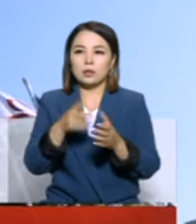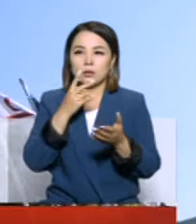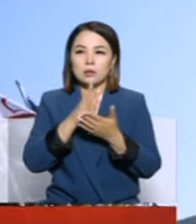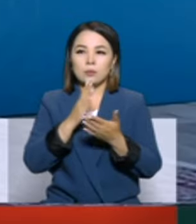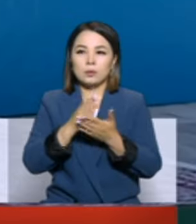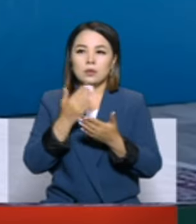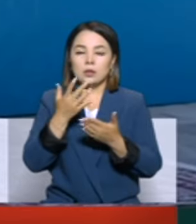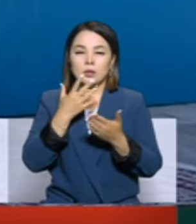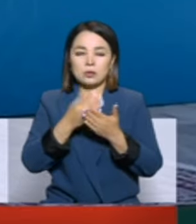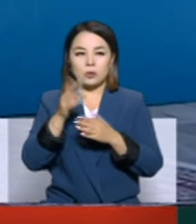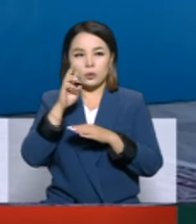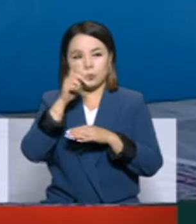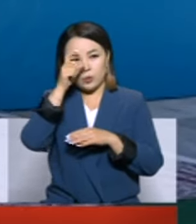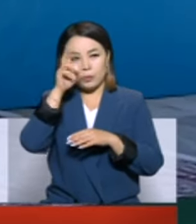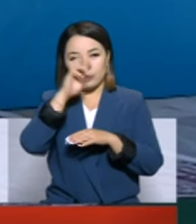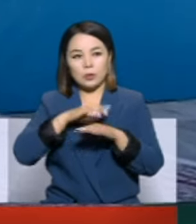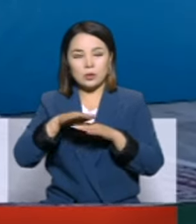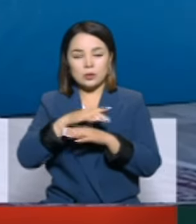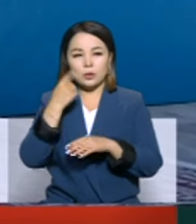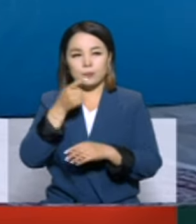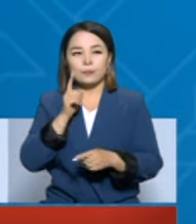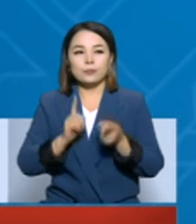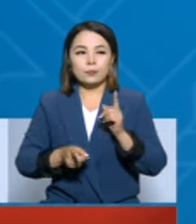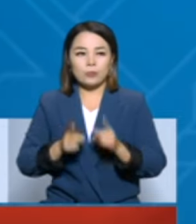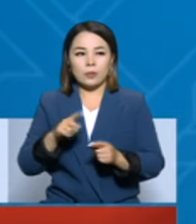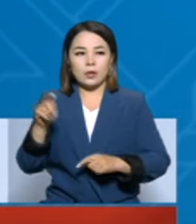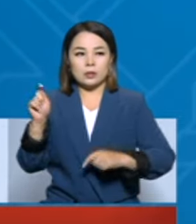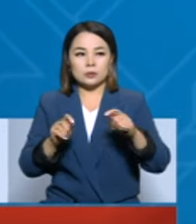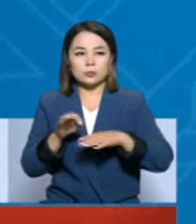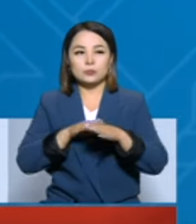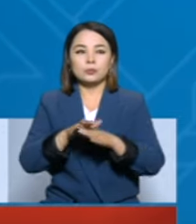түркі мемлекеттері ұйымының бейресми саммитін өткізді.